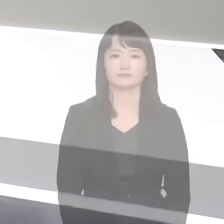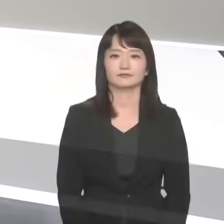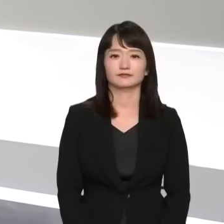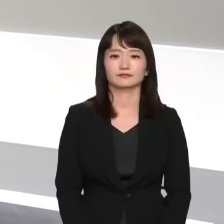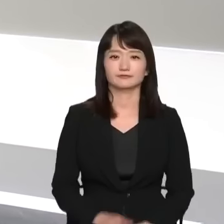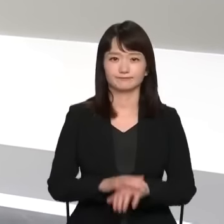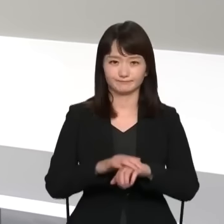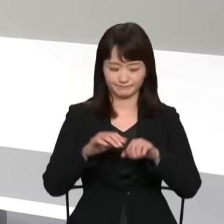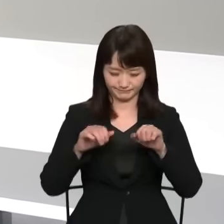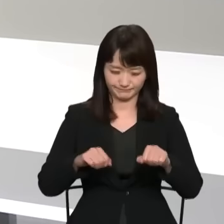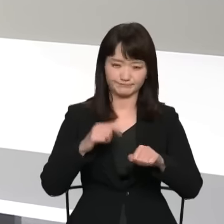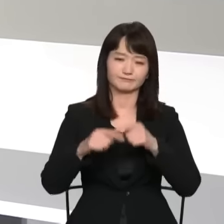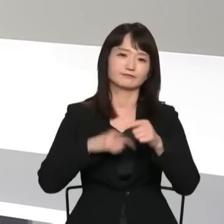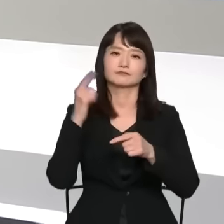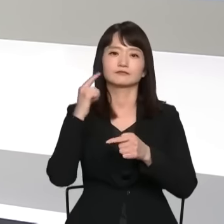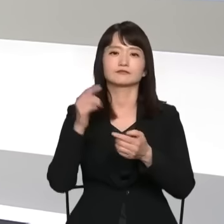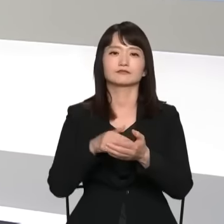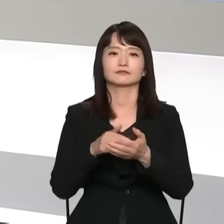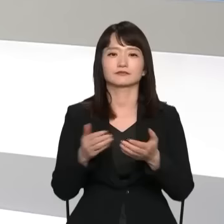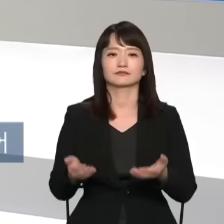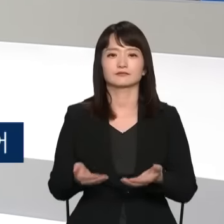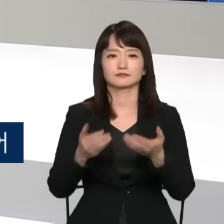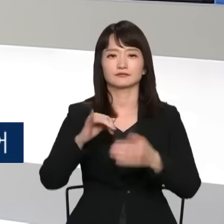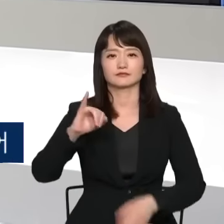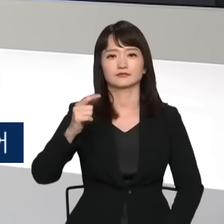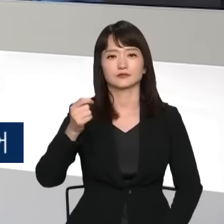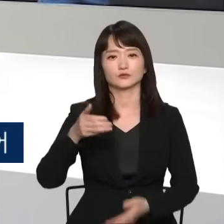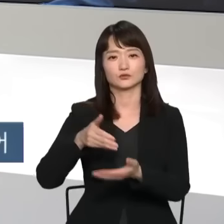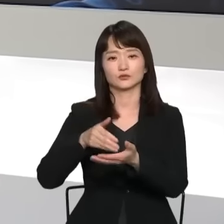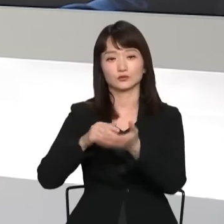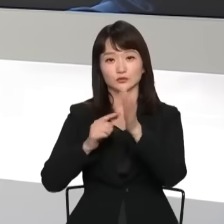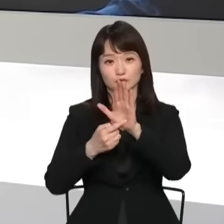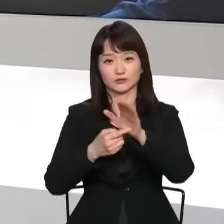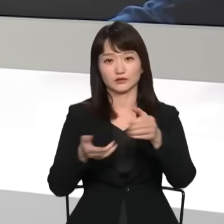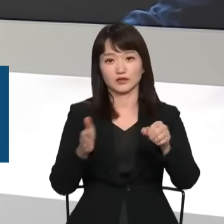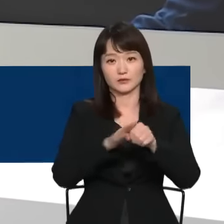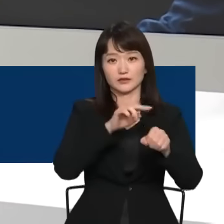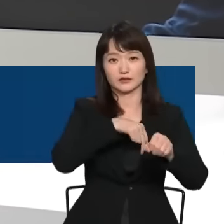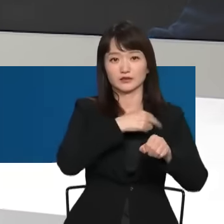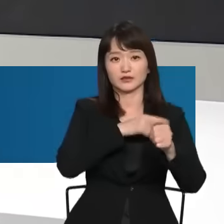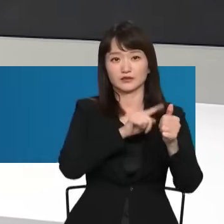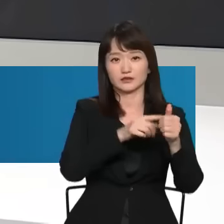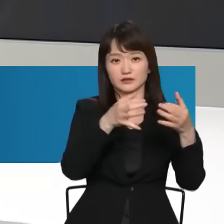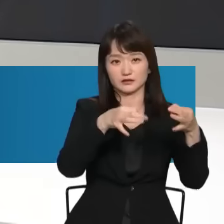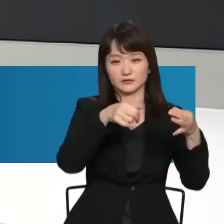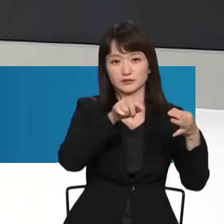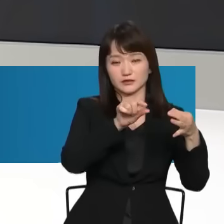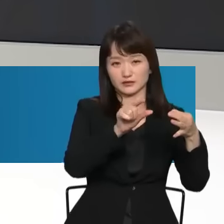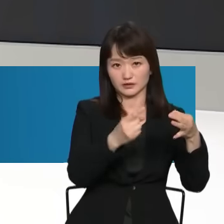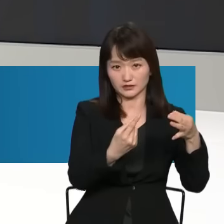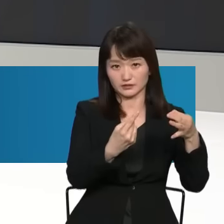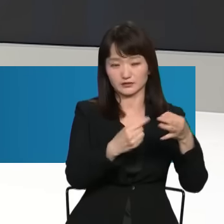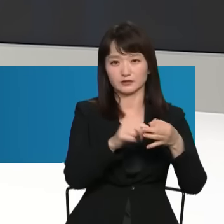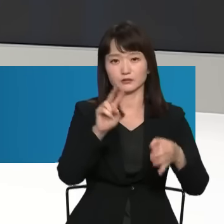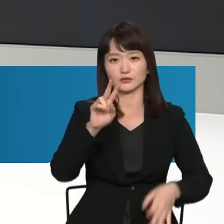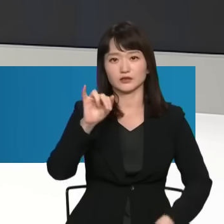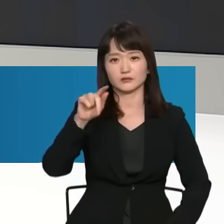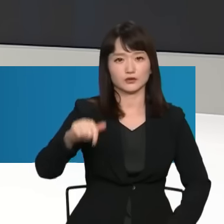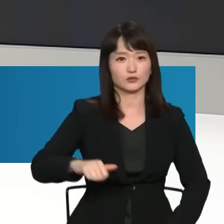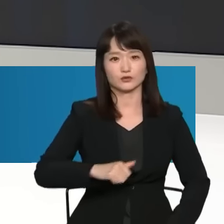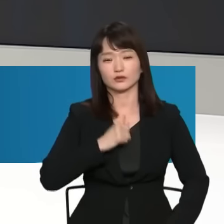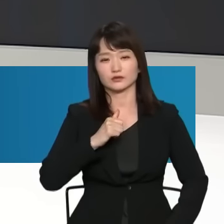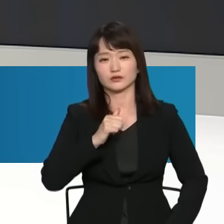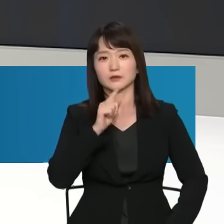뉴스룸을 시작하겠습니다. JTBC 보도로 김계환 해병대 사령관이 이른바 VIP 경로를 언급하는 녹취 파일을